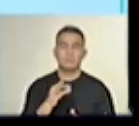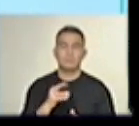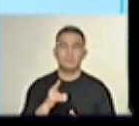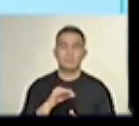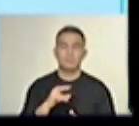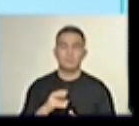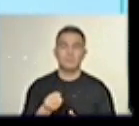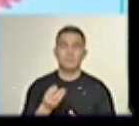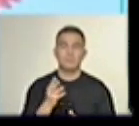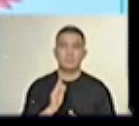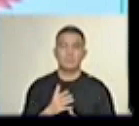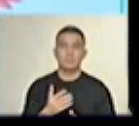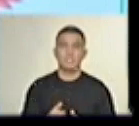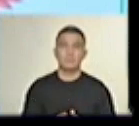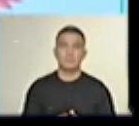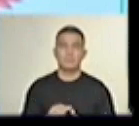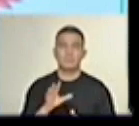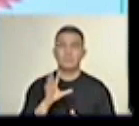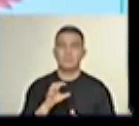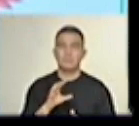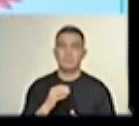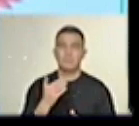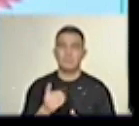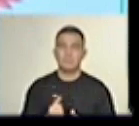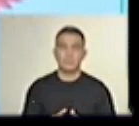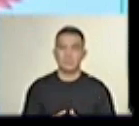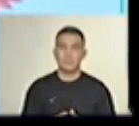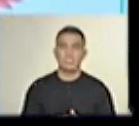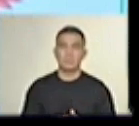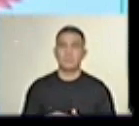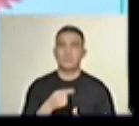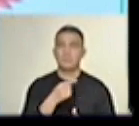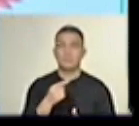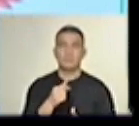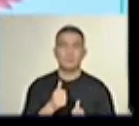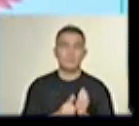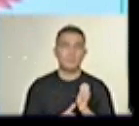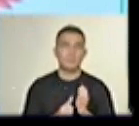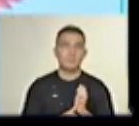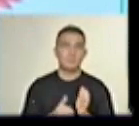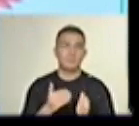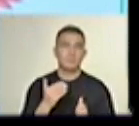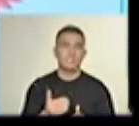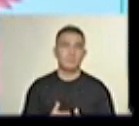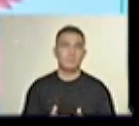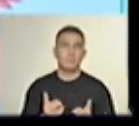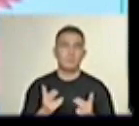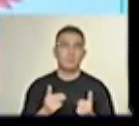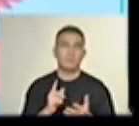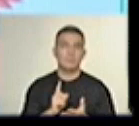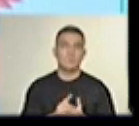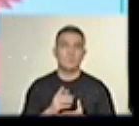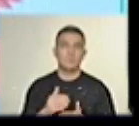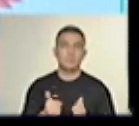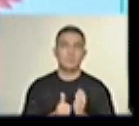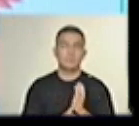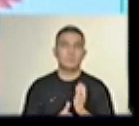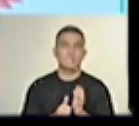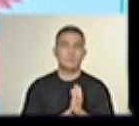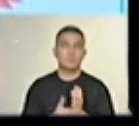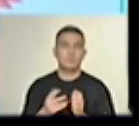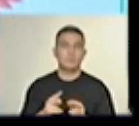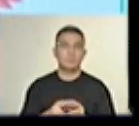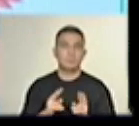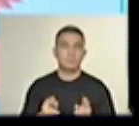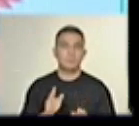nimaga teng? 500 ga. Minus 60 ning modulichi? Ha, albatta, 60 ga teng